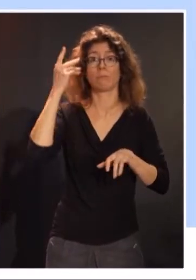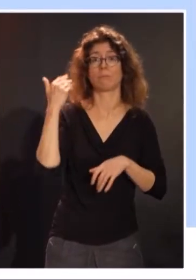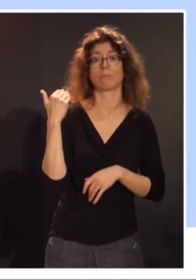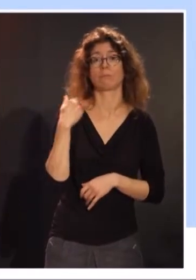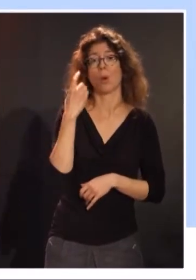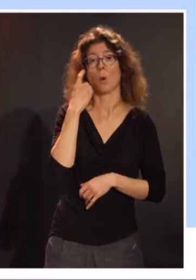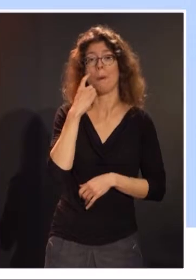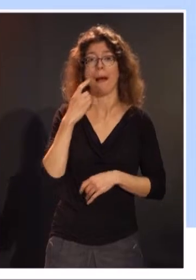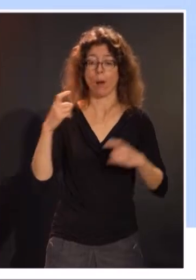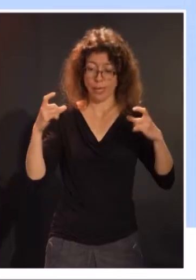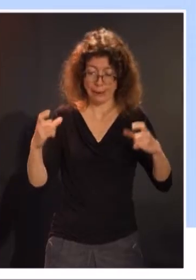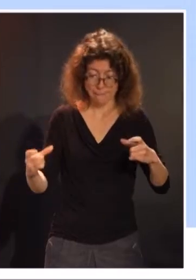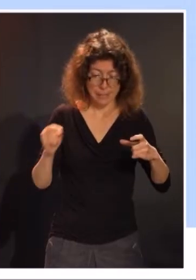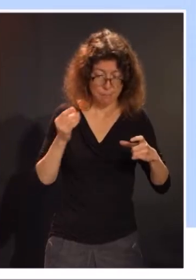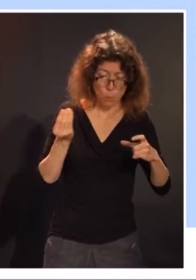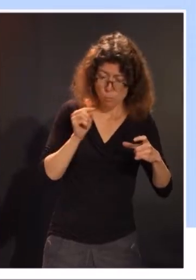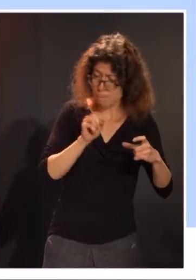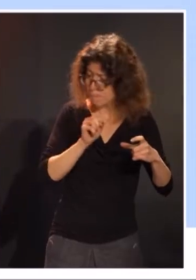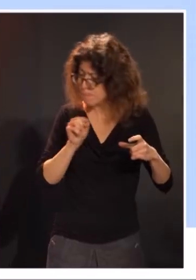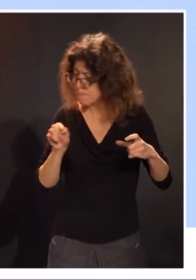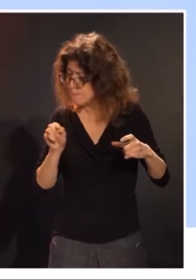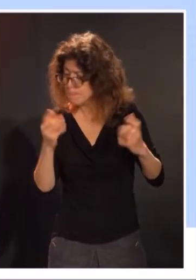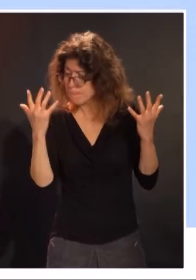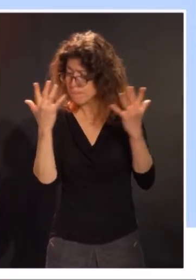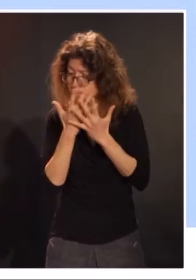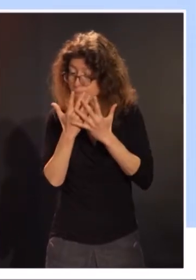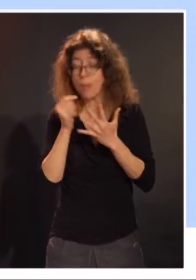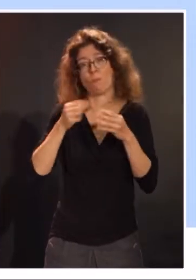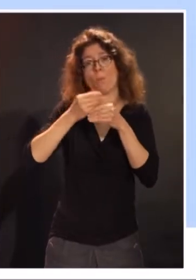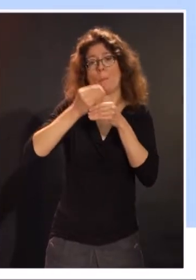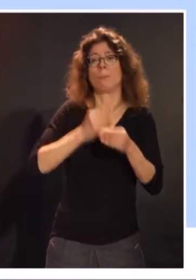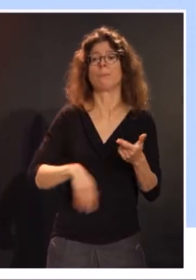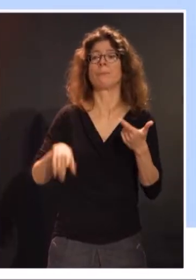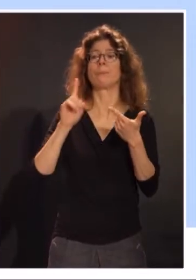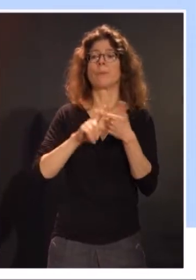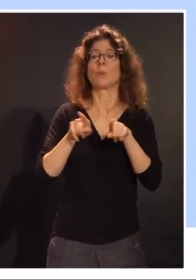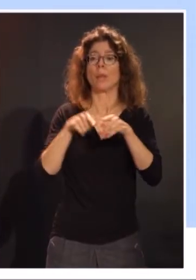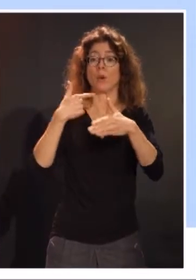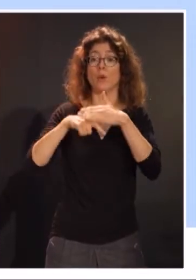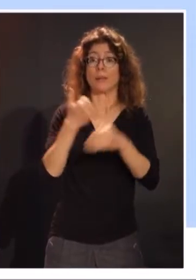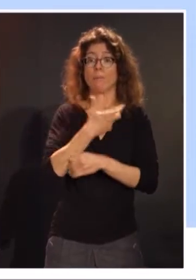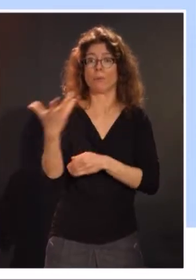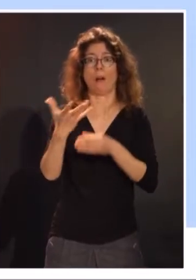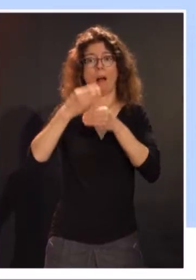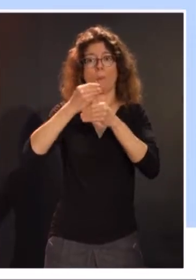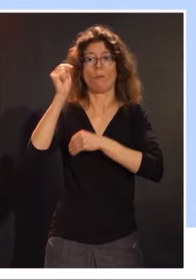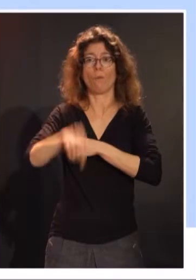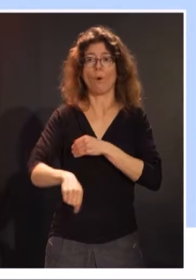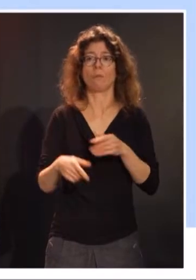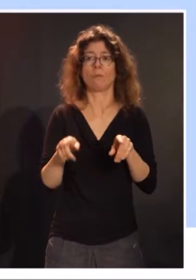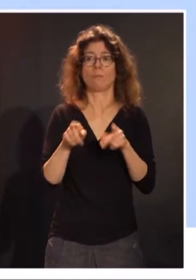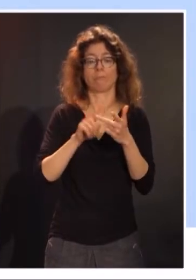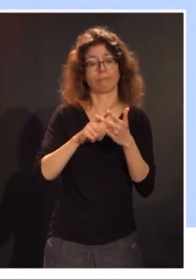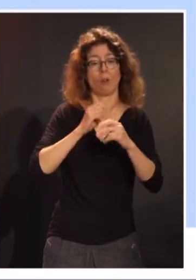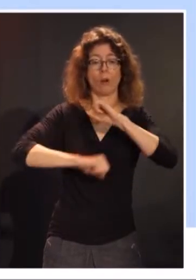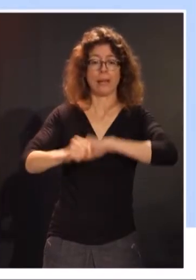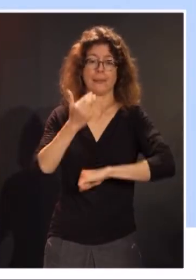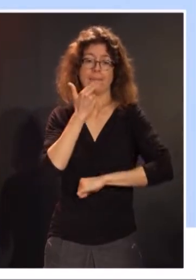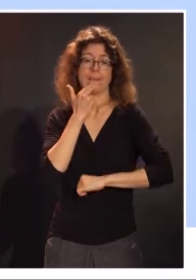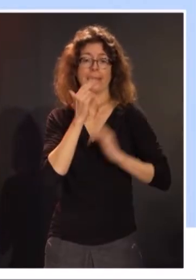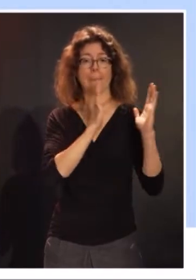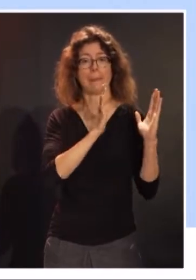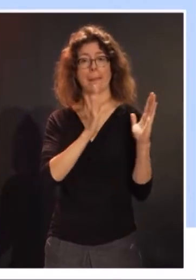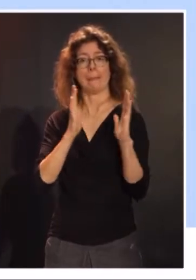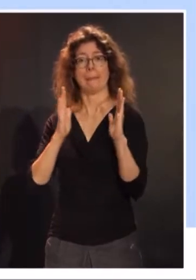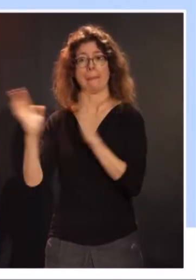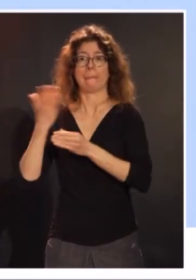connaissait peu le clavier, donc prendre en main les différents logiciels et surtout mettre en place une organisation efficace. Donc là, l'idée,